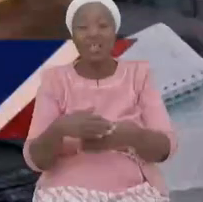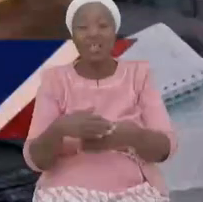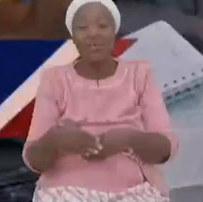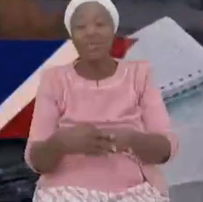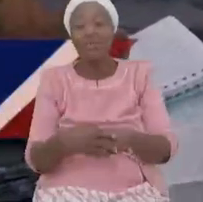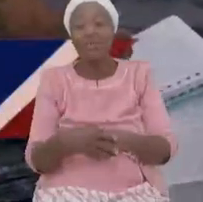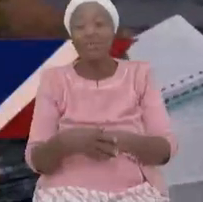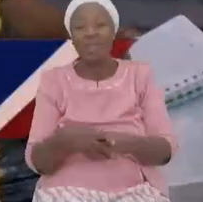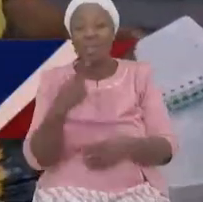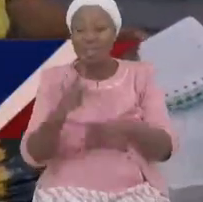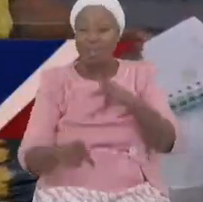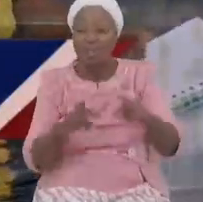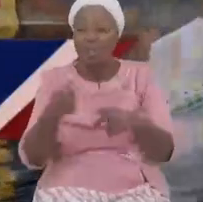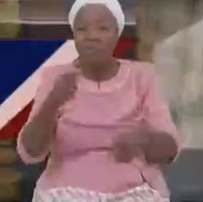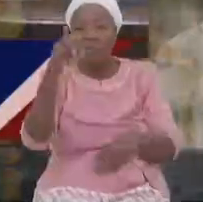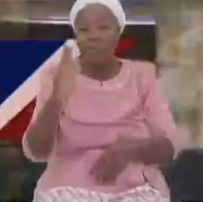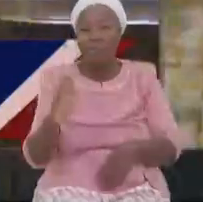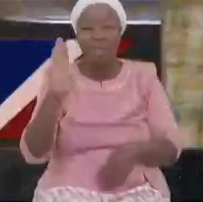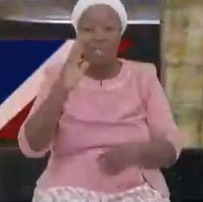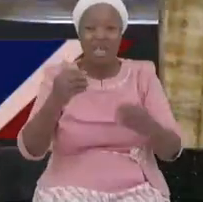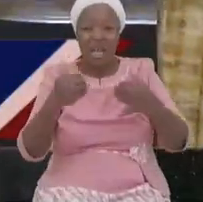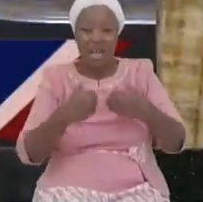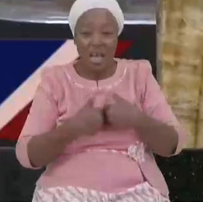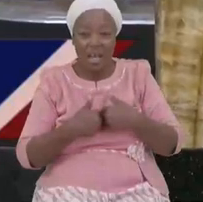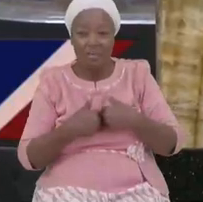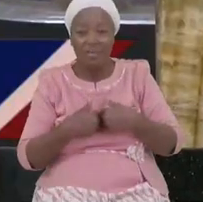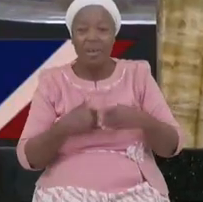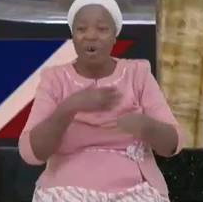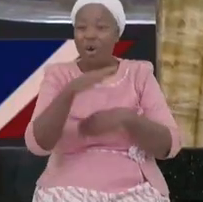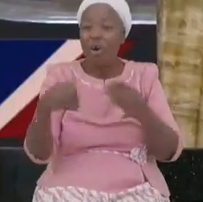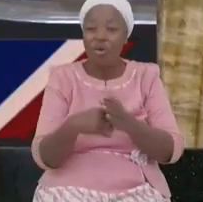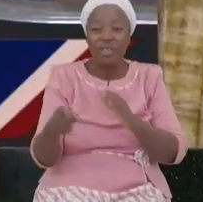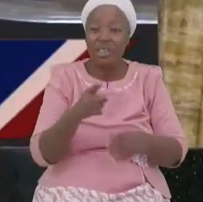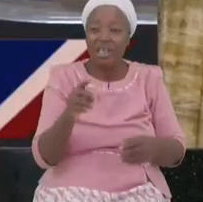Le peuple de Dieu possédera ses possessions.